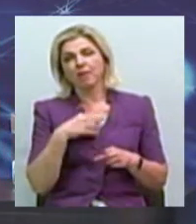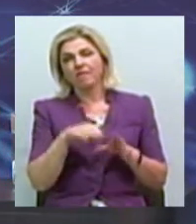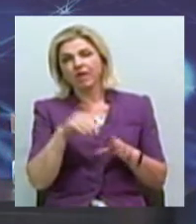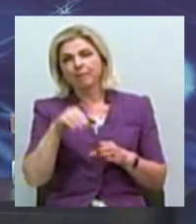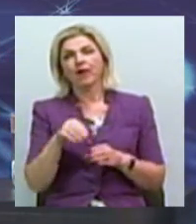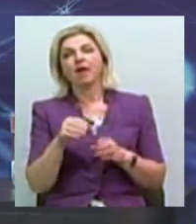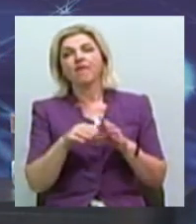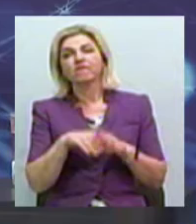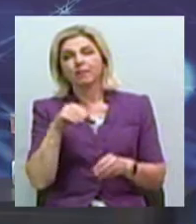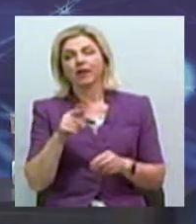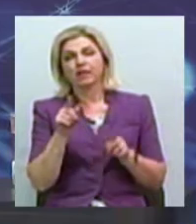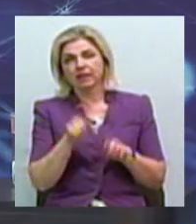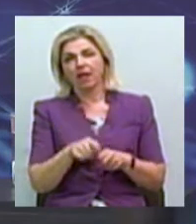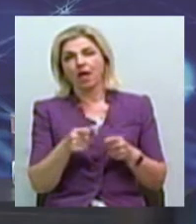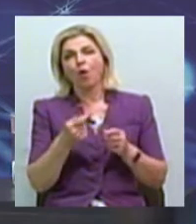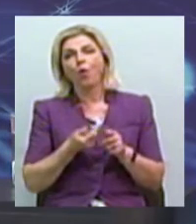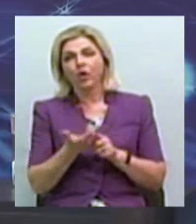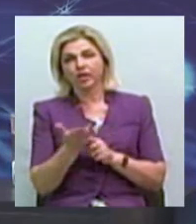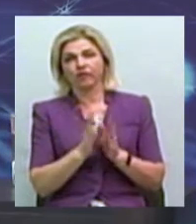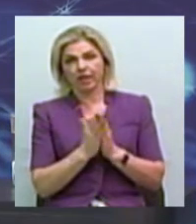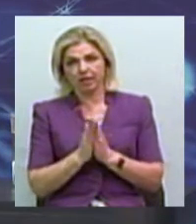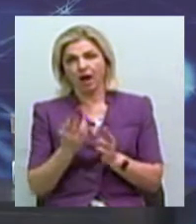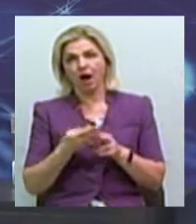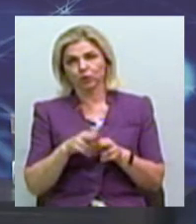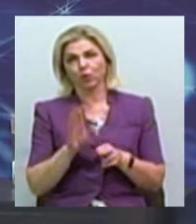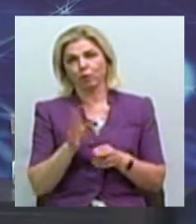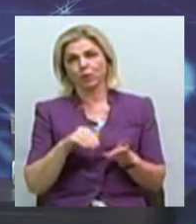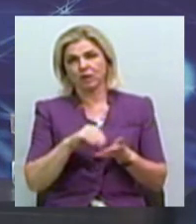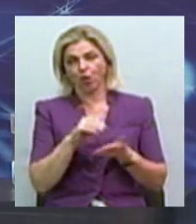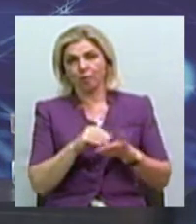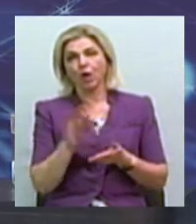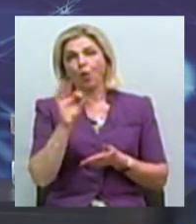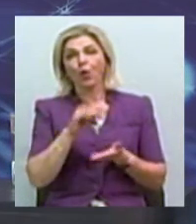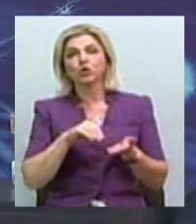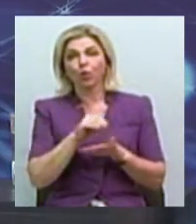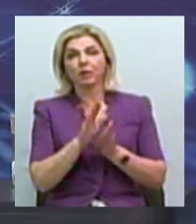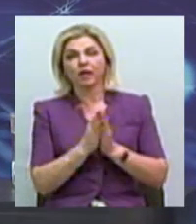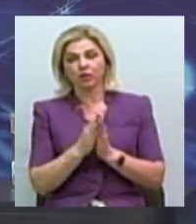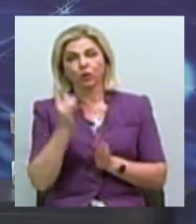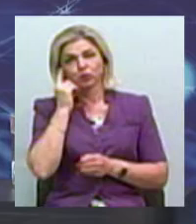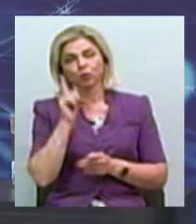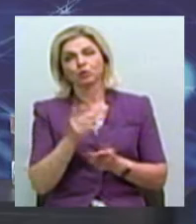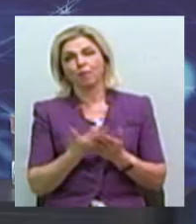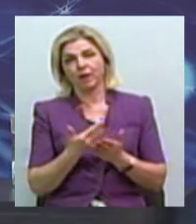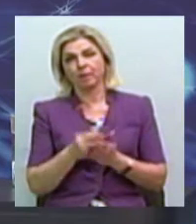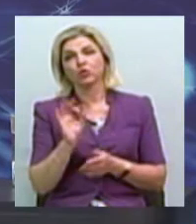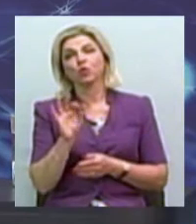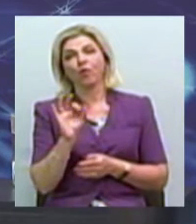які будуть закуплені. Щодо, власне, закупівлі книжок, то я думаю, що приблизно у